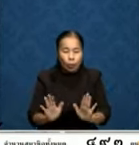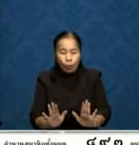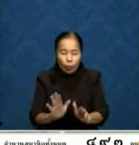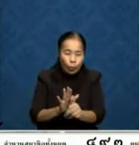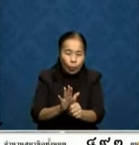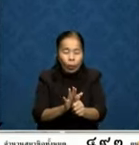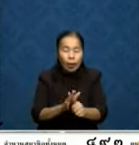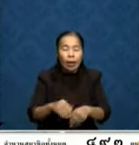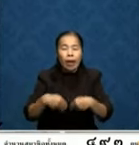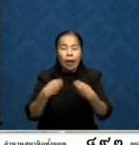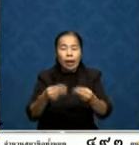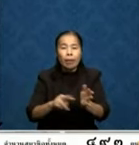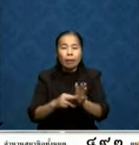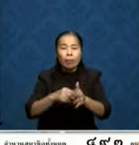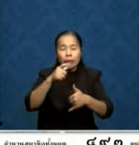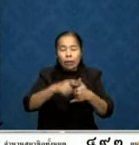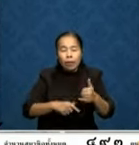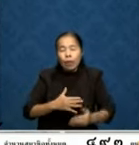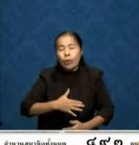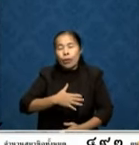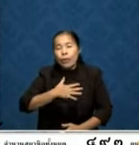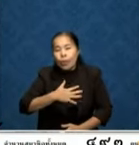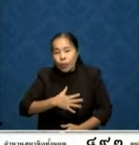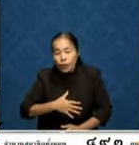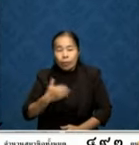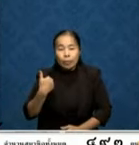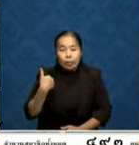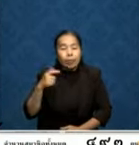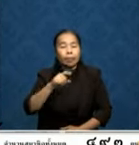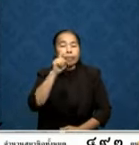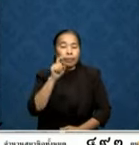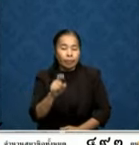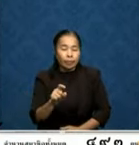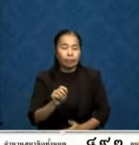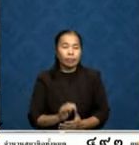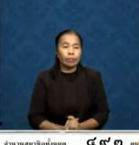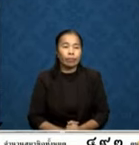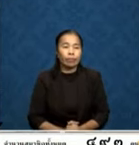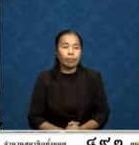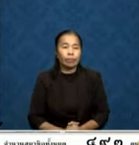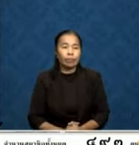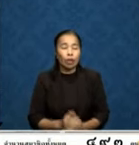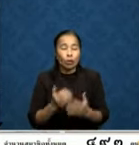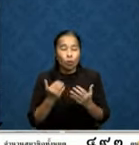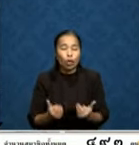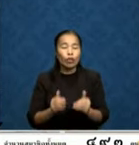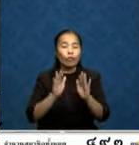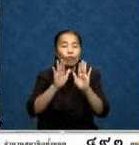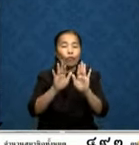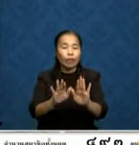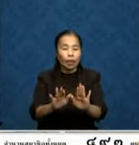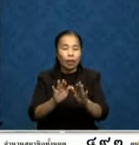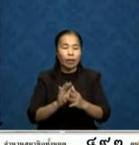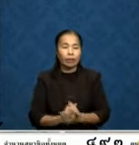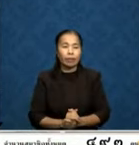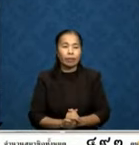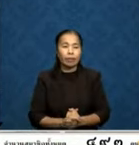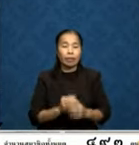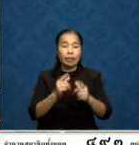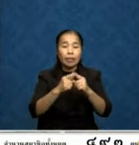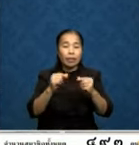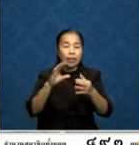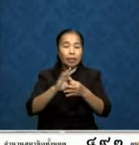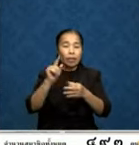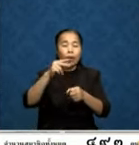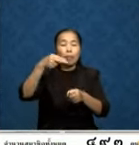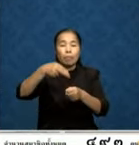ออกแบบโล่งอกกันสักทีสักหน่อยครับดังนั้นวันนี้ก็ขอฝากนะครับเรื่องพลังงานนี่เป็